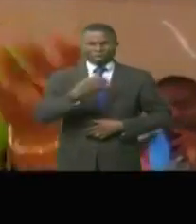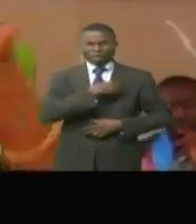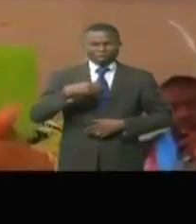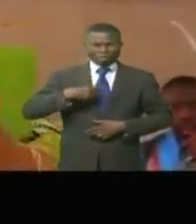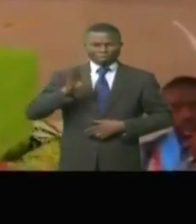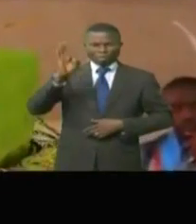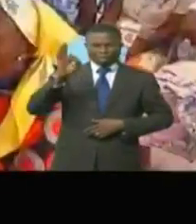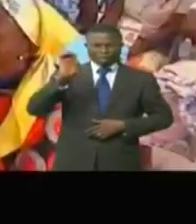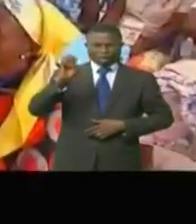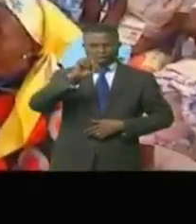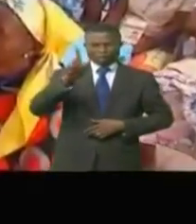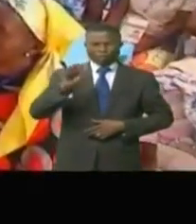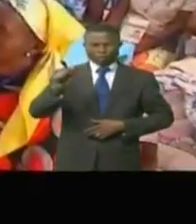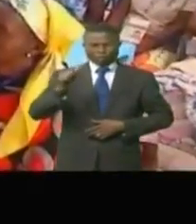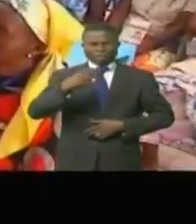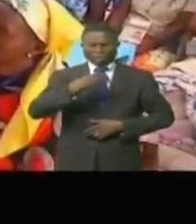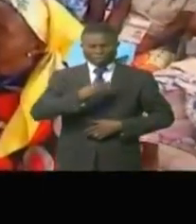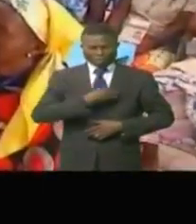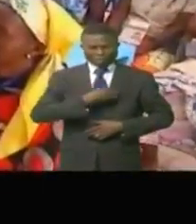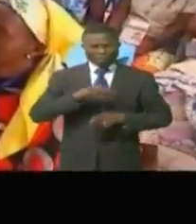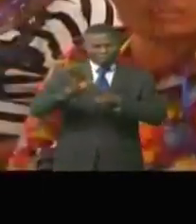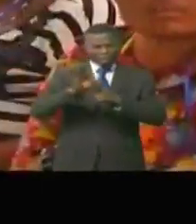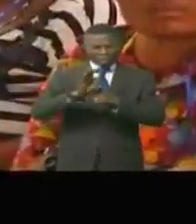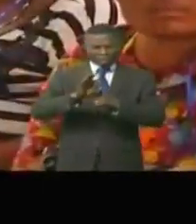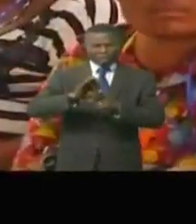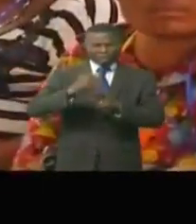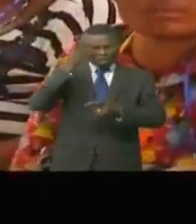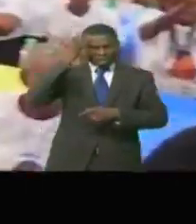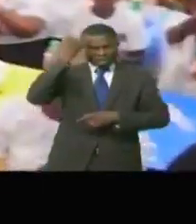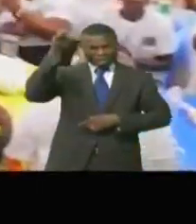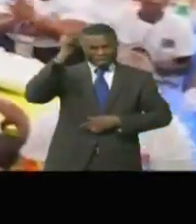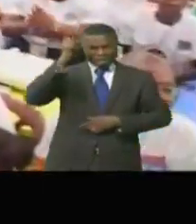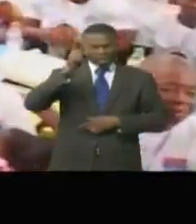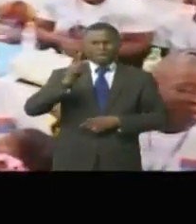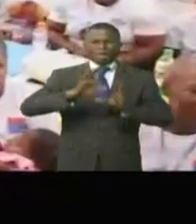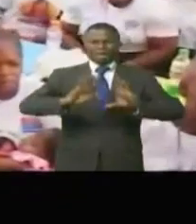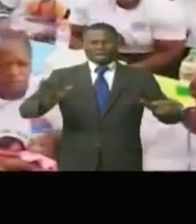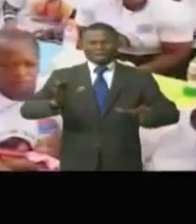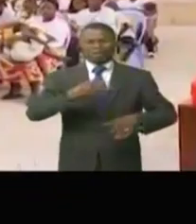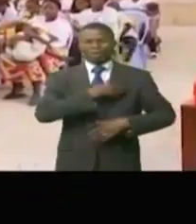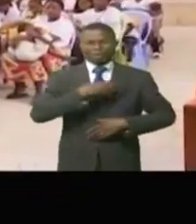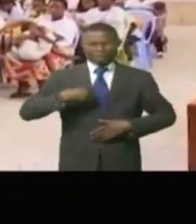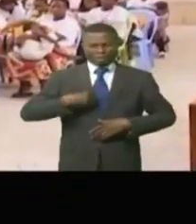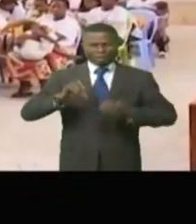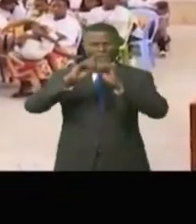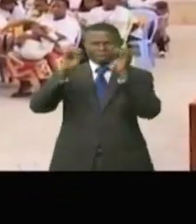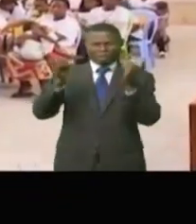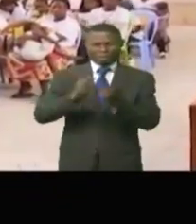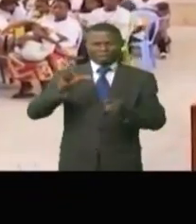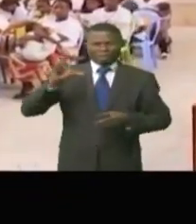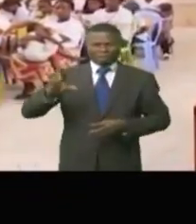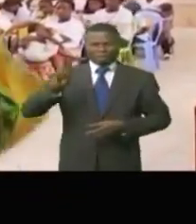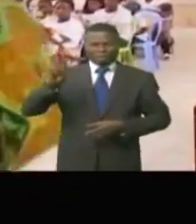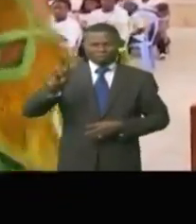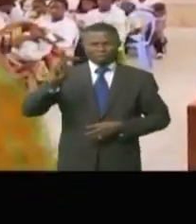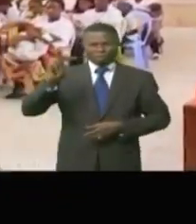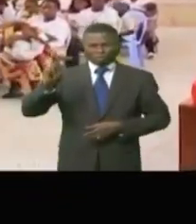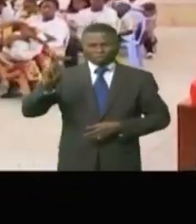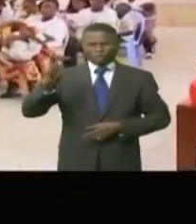Motema, cette formation vise à améliorer les savoir-faire des femmes du district de Lukunga pour